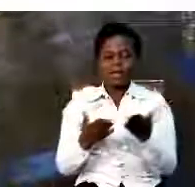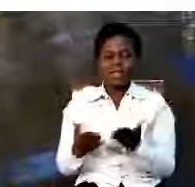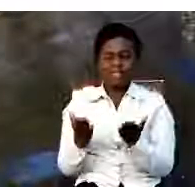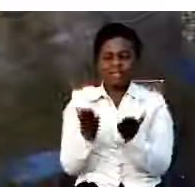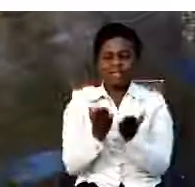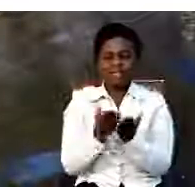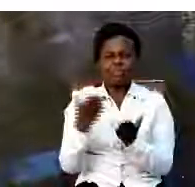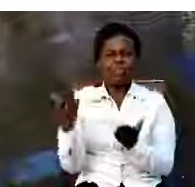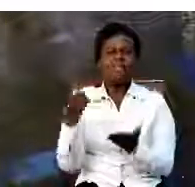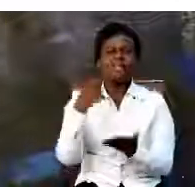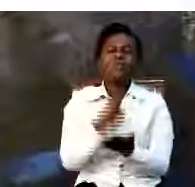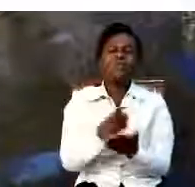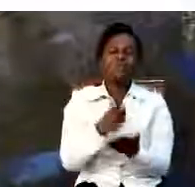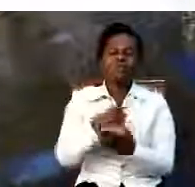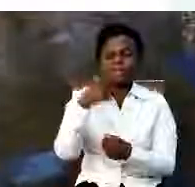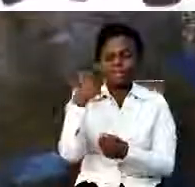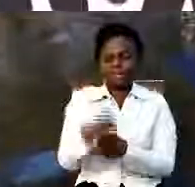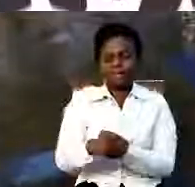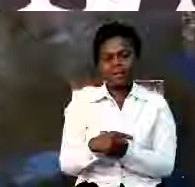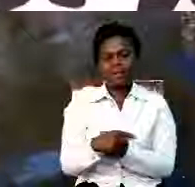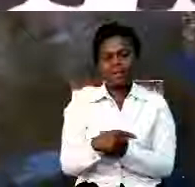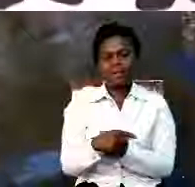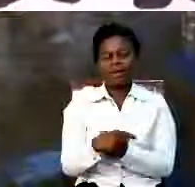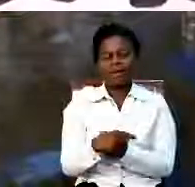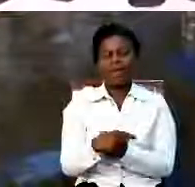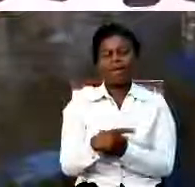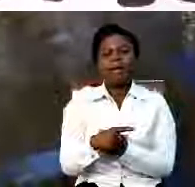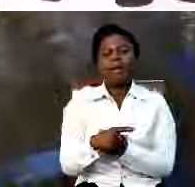somo lingine muhimu sana